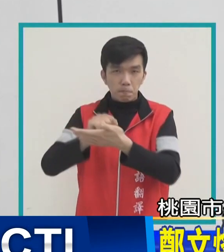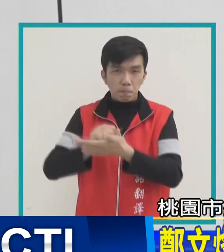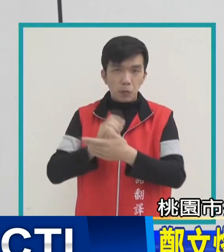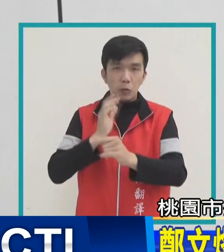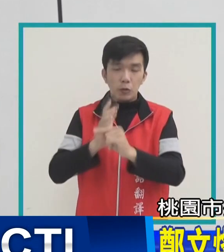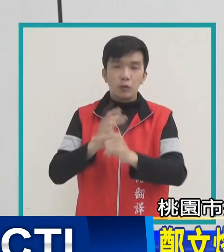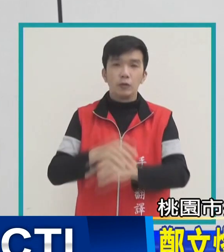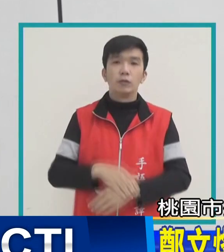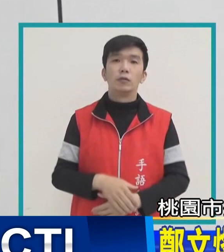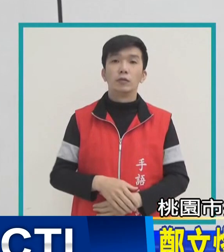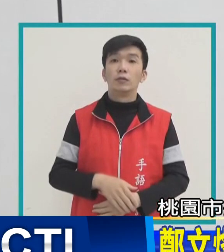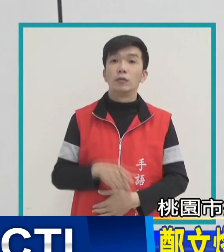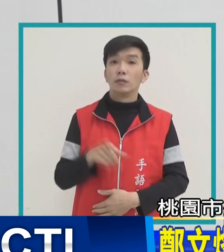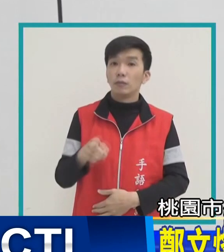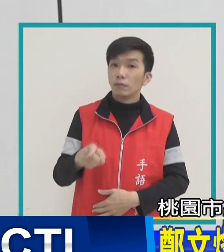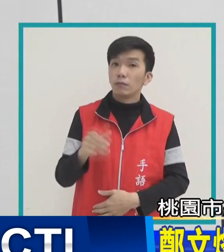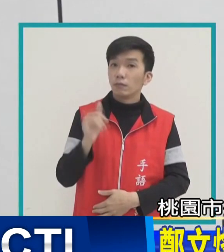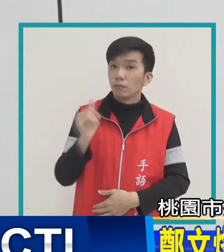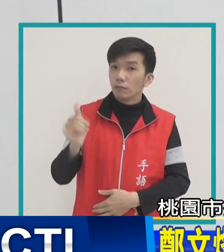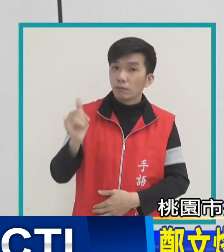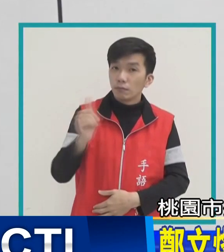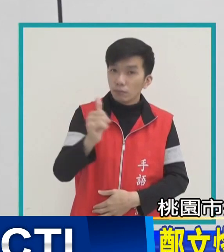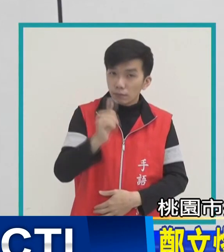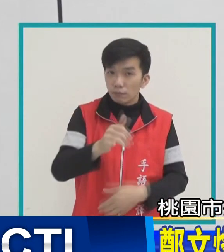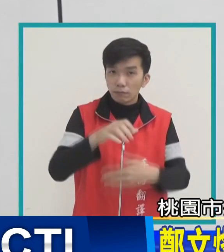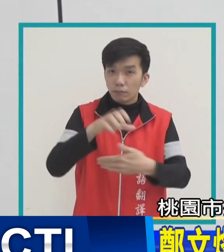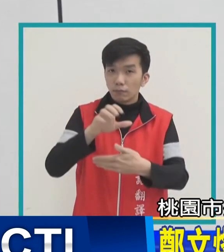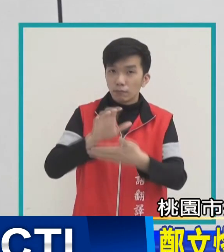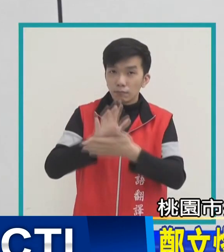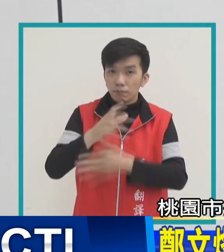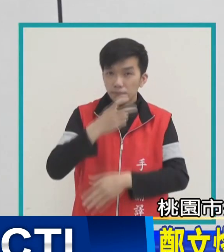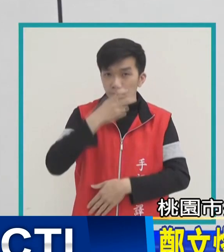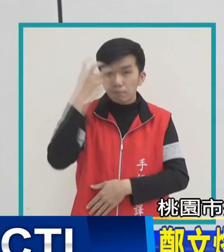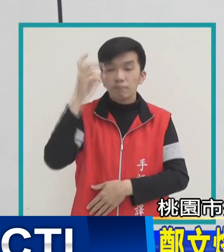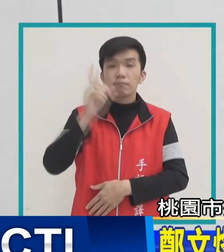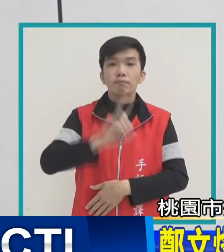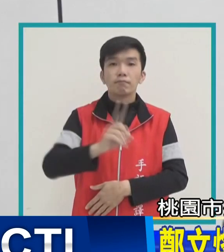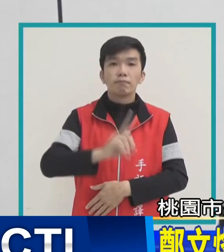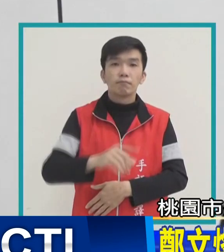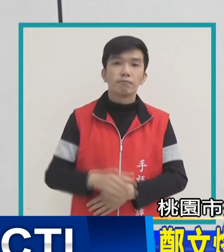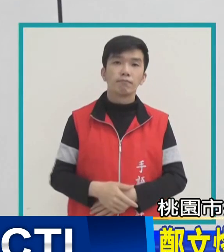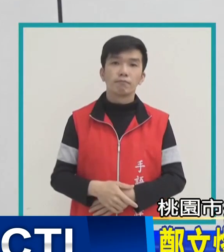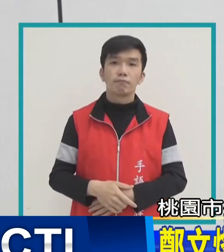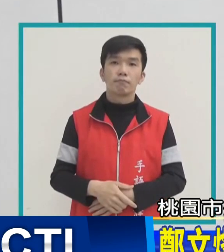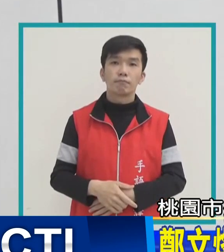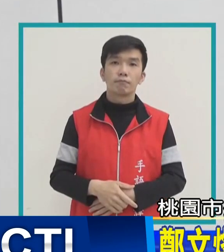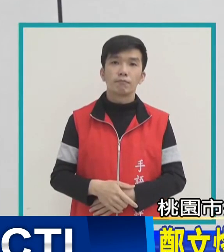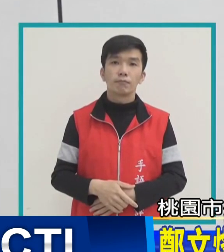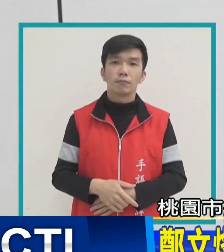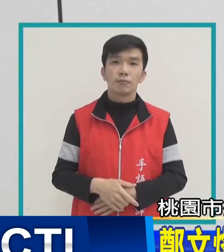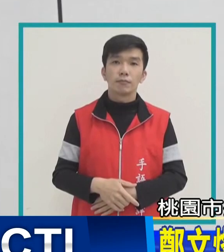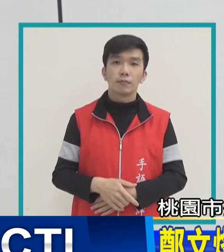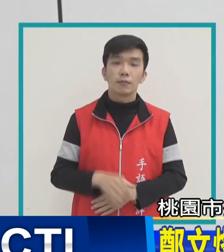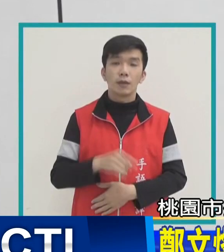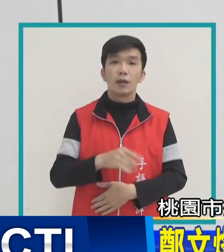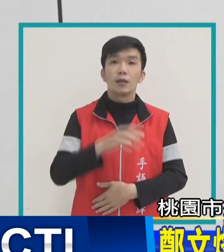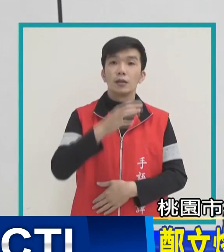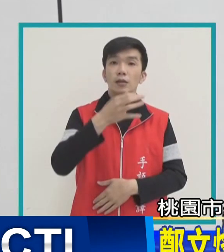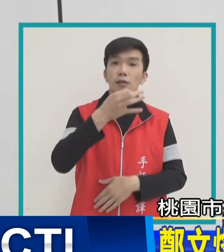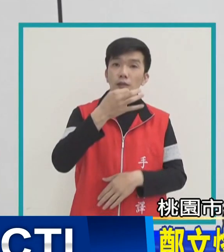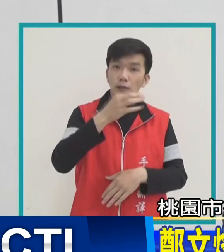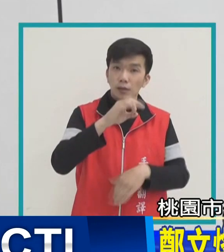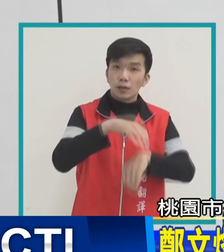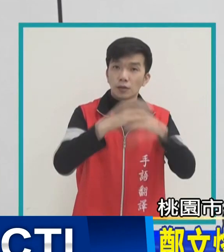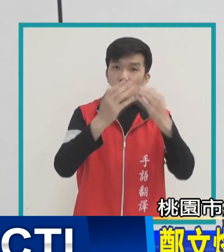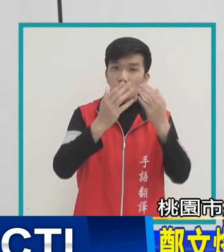足迹发现他跟这个我们这个前都刷刷锅这个